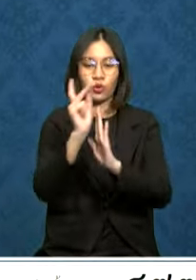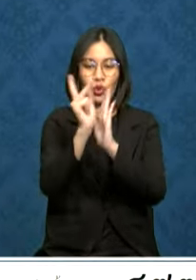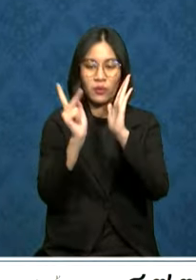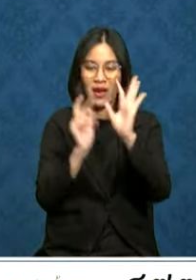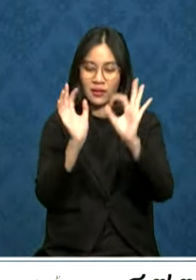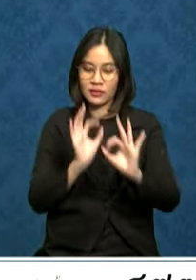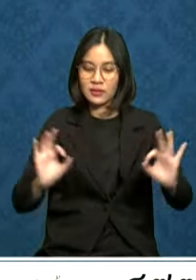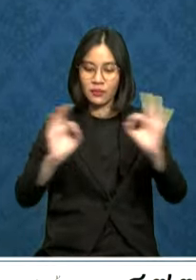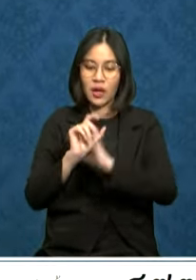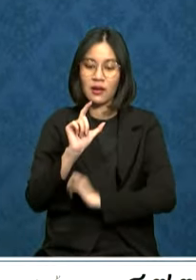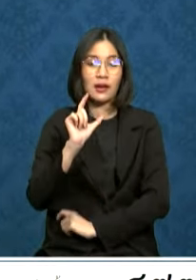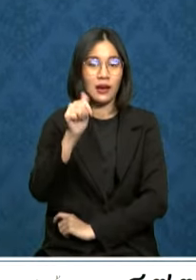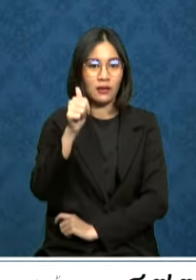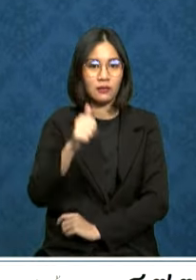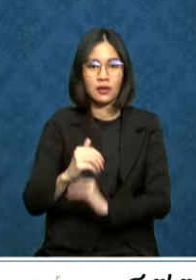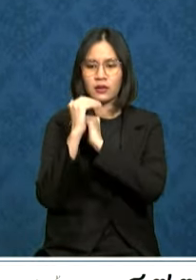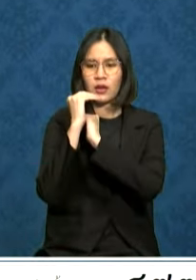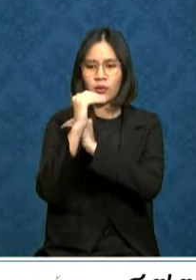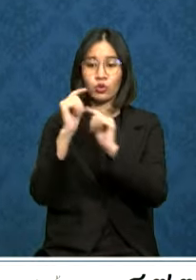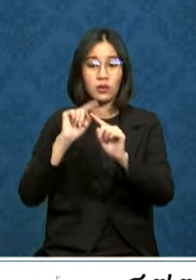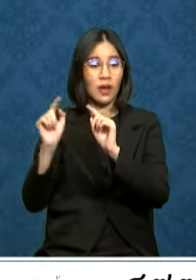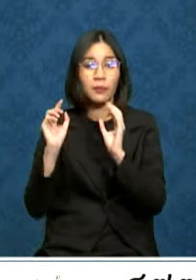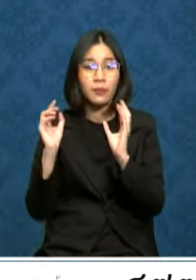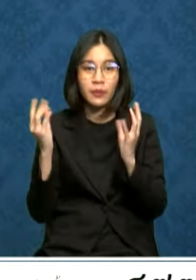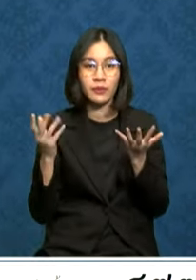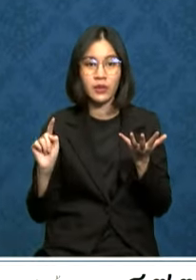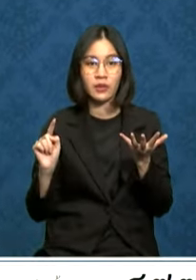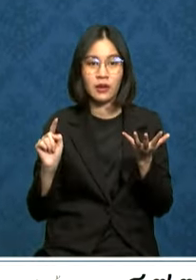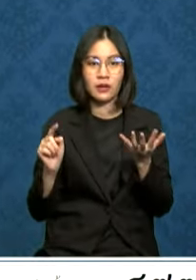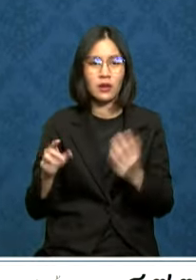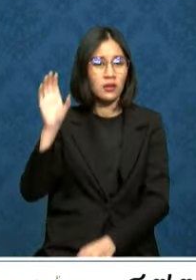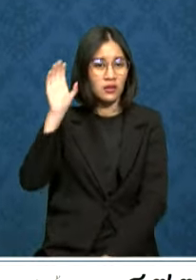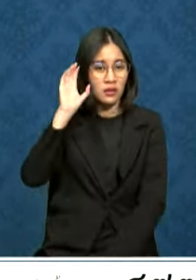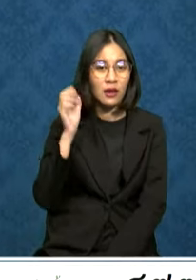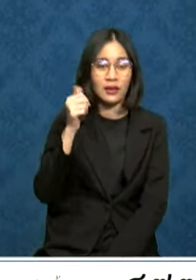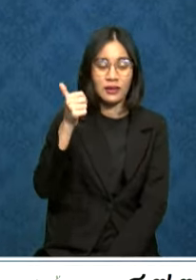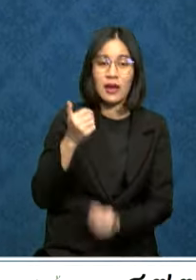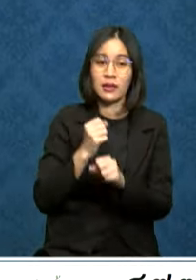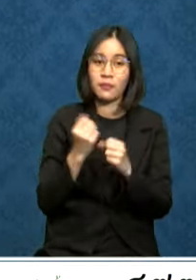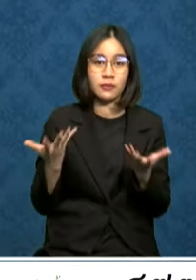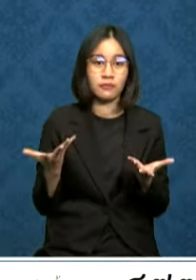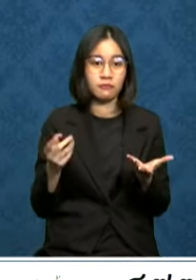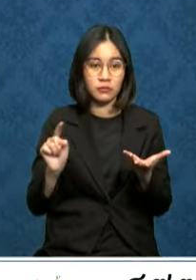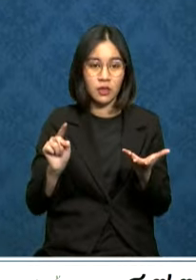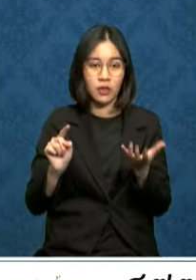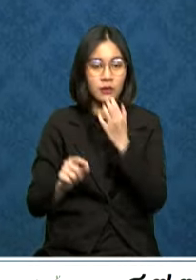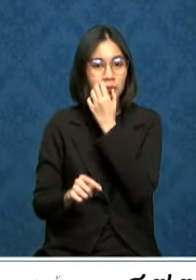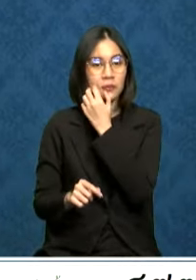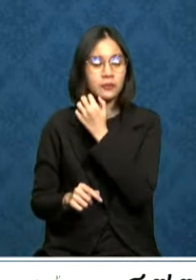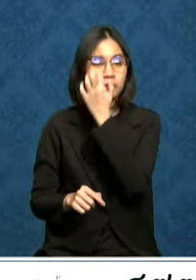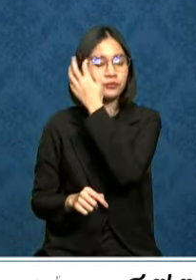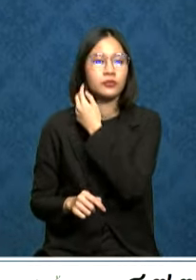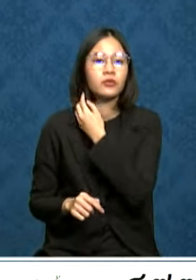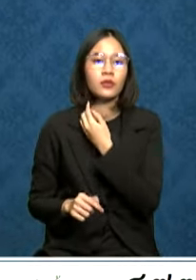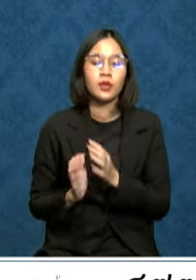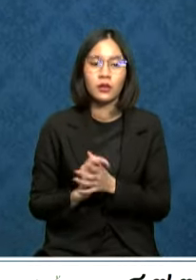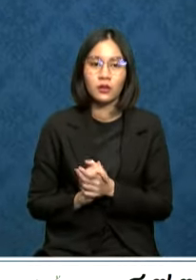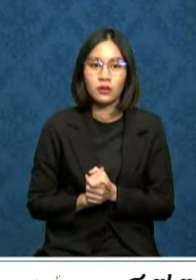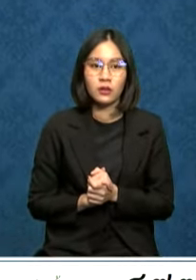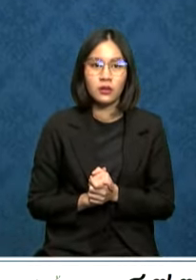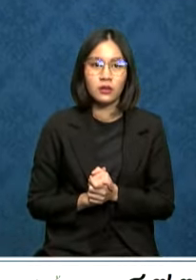ญเราไม่กำหนดอะไรเอาไ้เลยแลค่ะแล้วมจะเชื่อถือได้ยัไงทีนี้